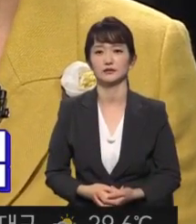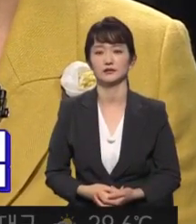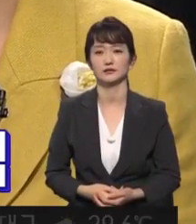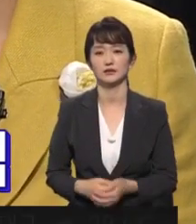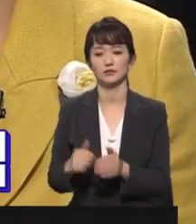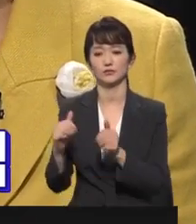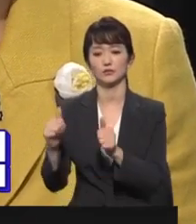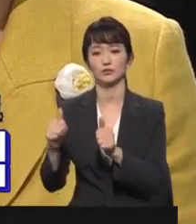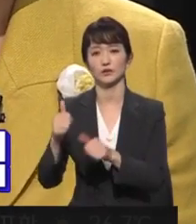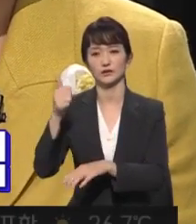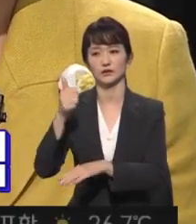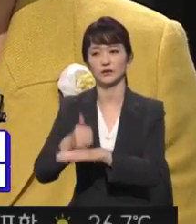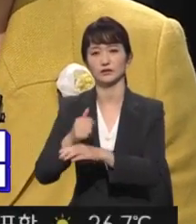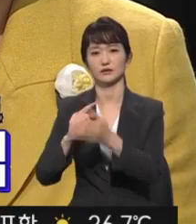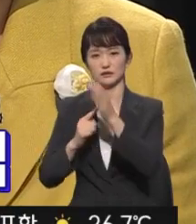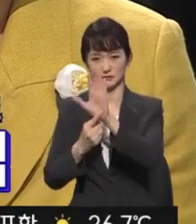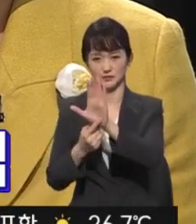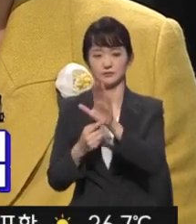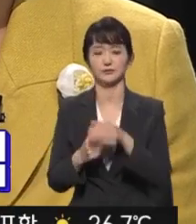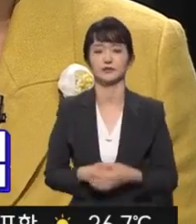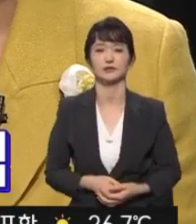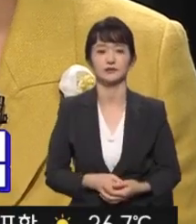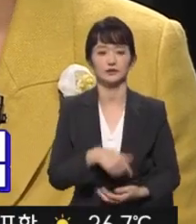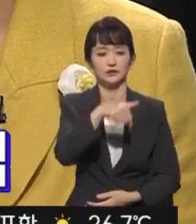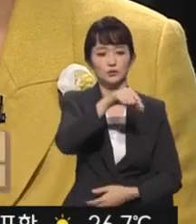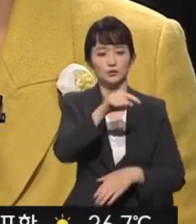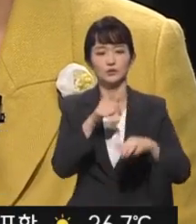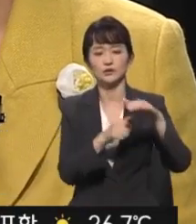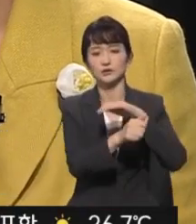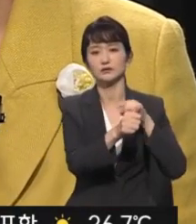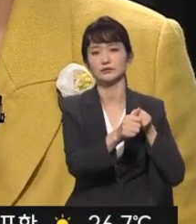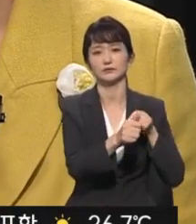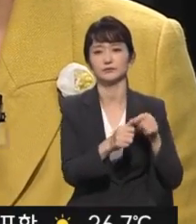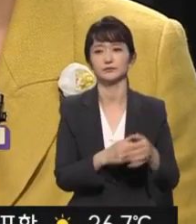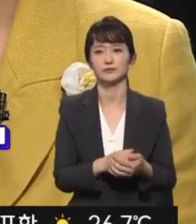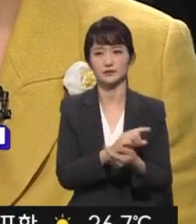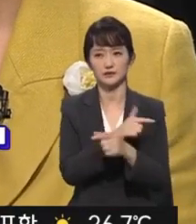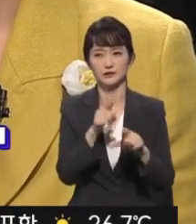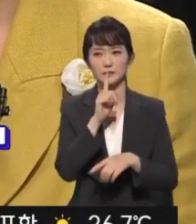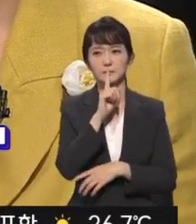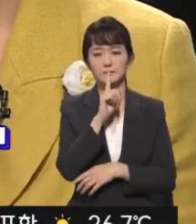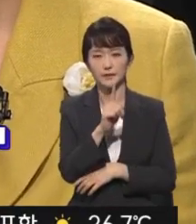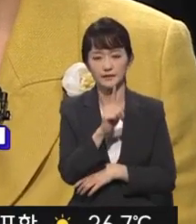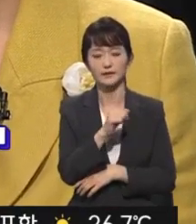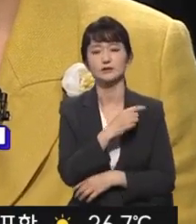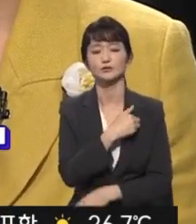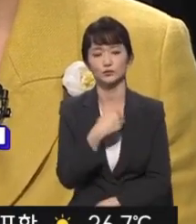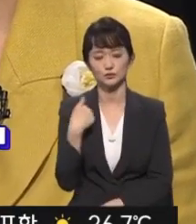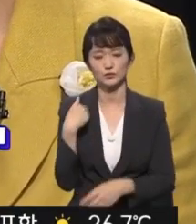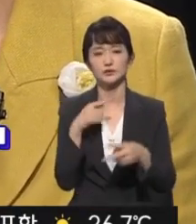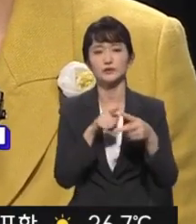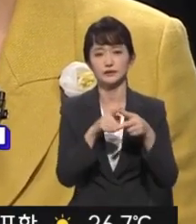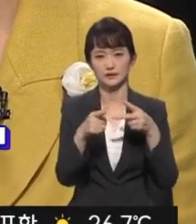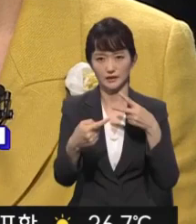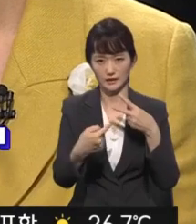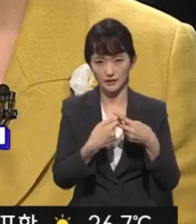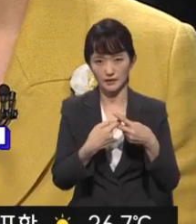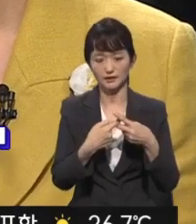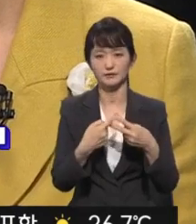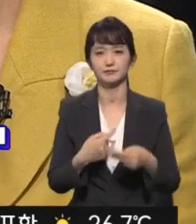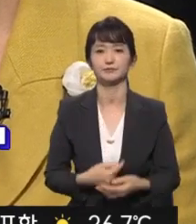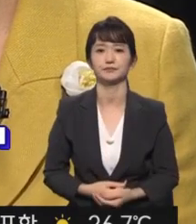낳았습니다 했던가 1 그렇게 됐는데 건 성도 원내대표에 대한 어여 러 얘기 나오는거 충분히 에요 그래서 제가 먼저 말씀을 드렸는데 이건